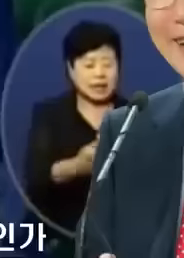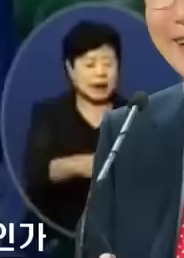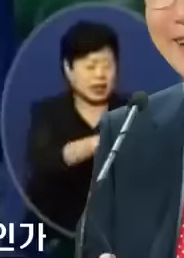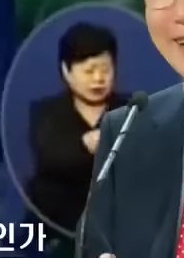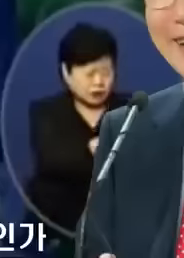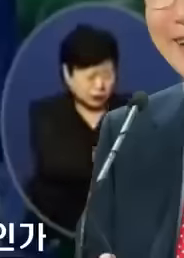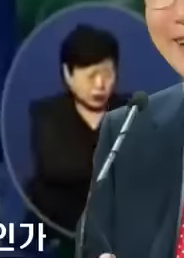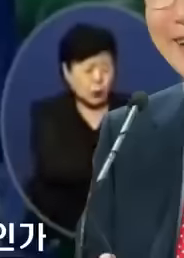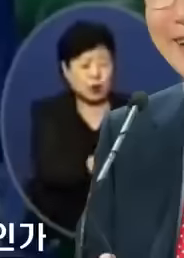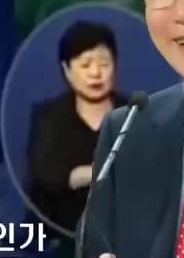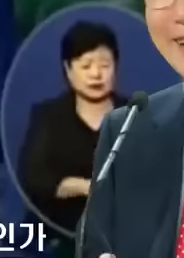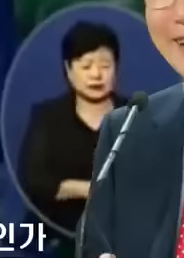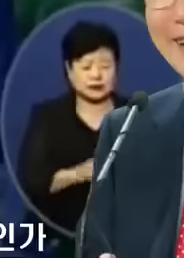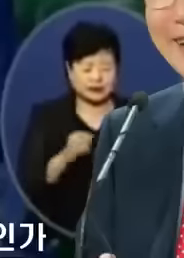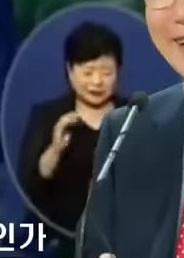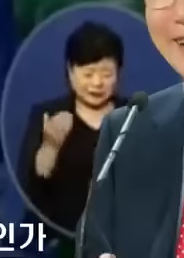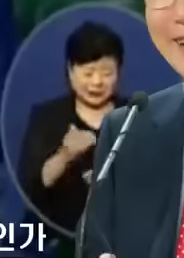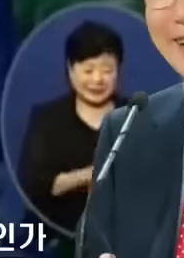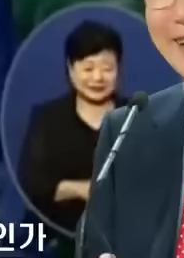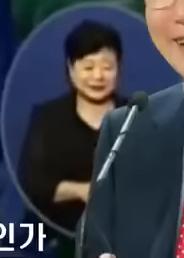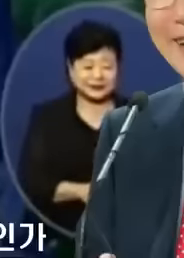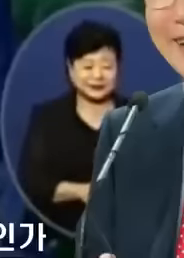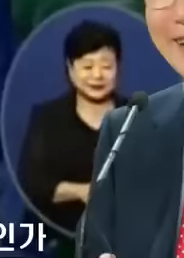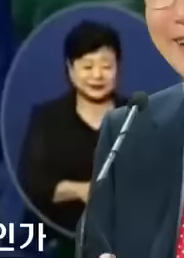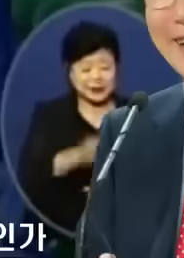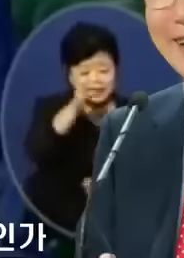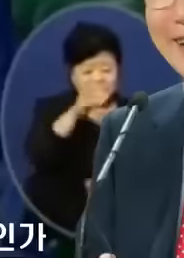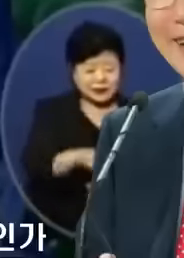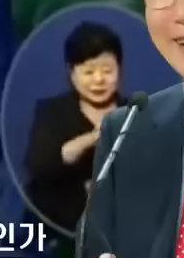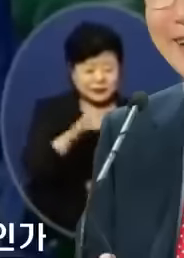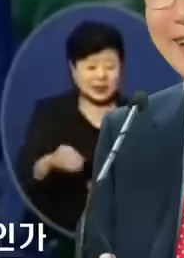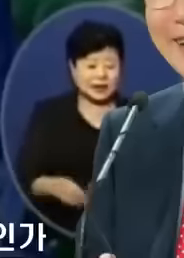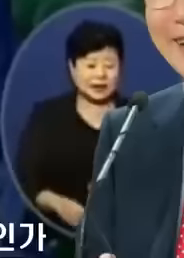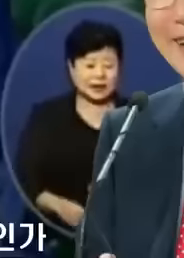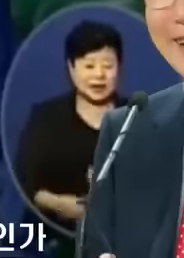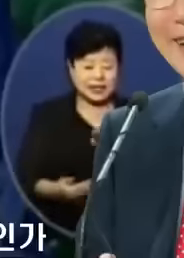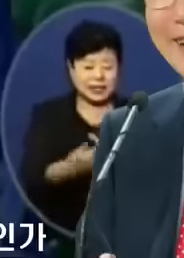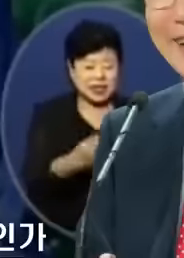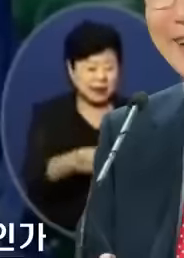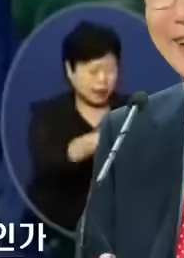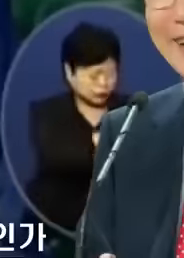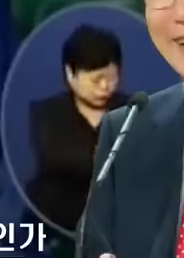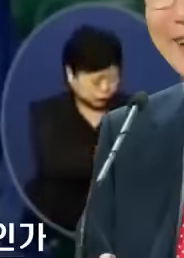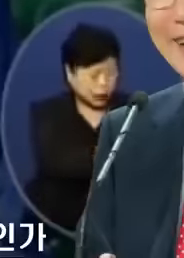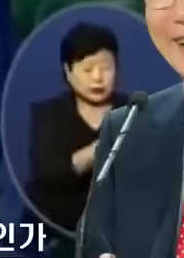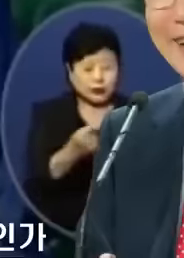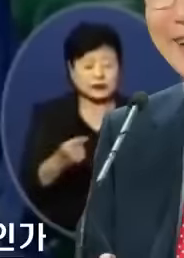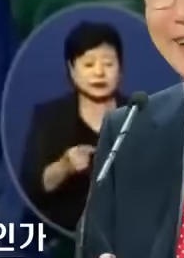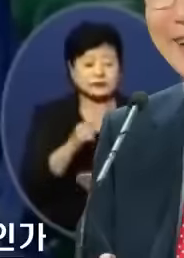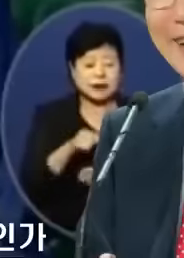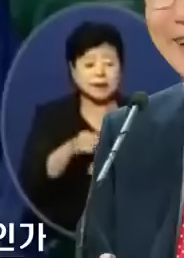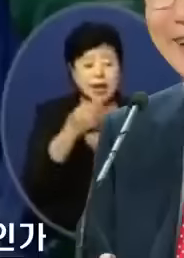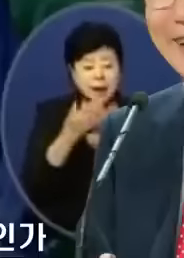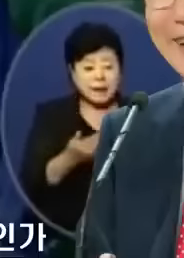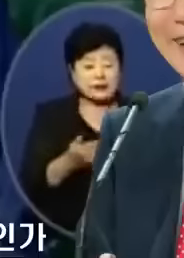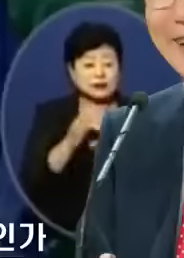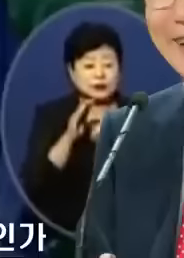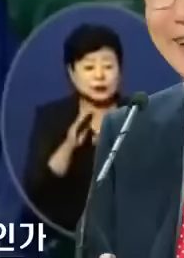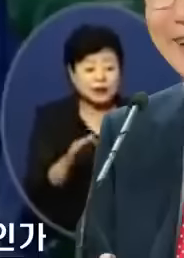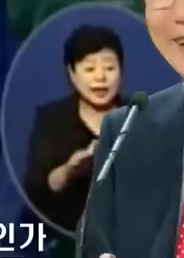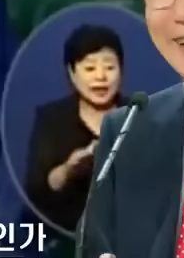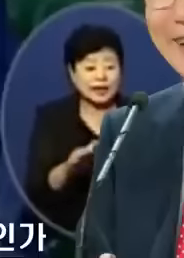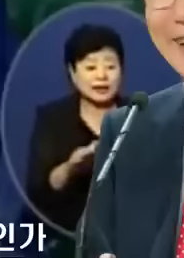예방접종을 해야만 되는 것입니다. 십자가를 예방주사와 같이 마음속에 받아들이고 난